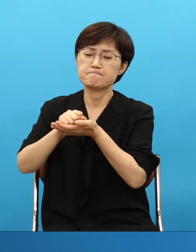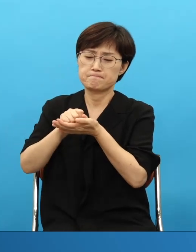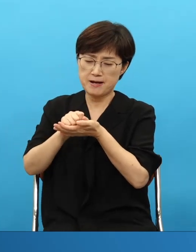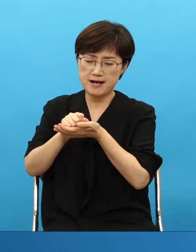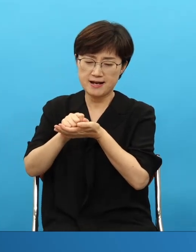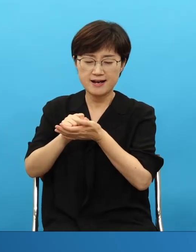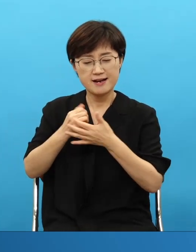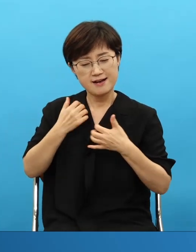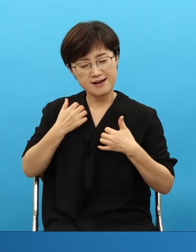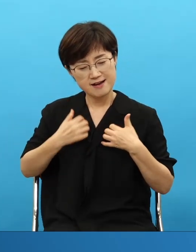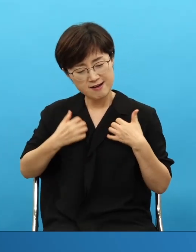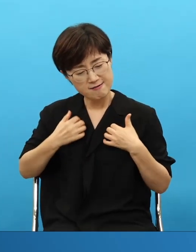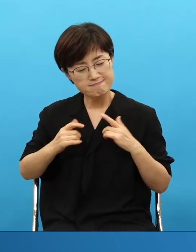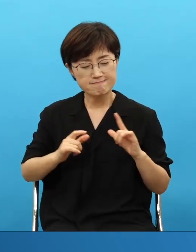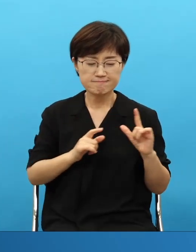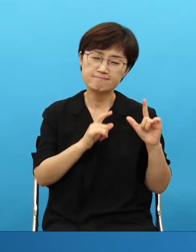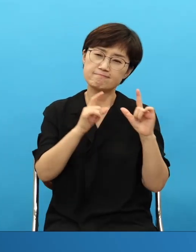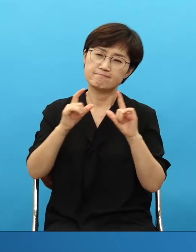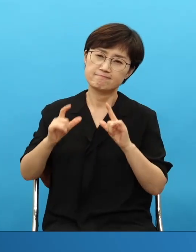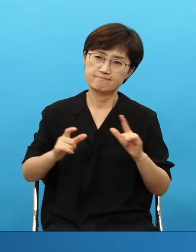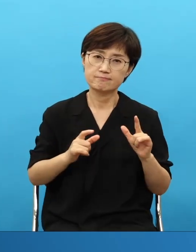누리면 됩니다.